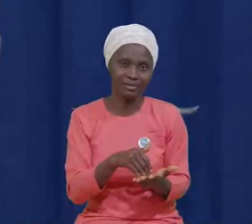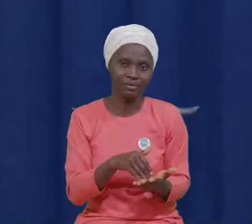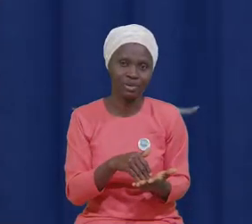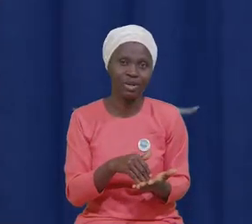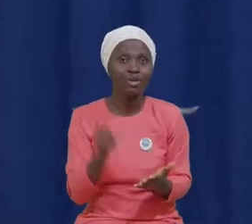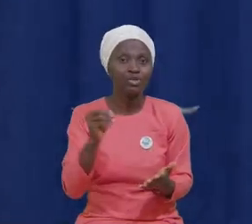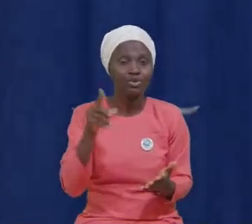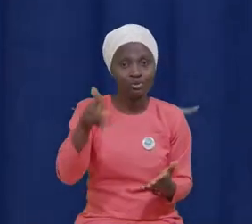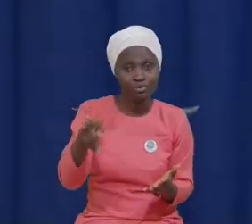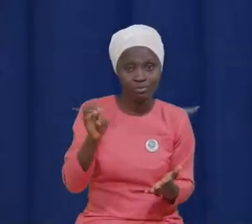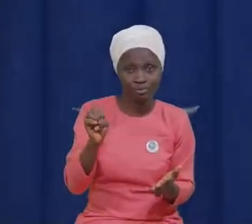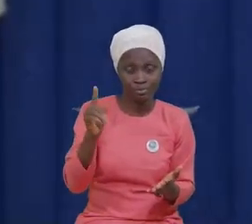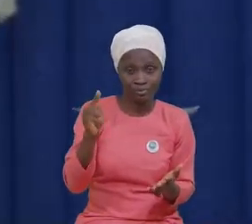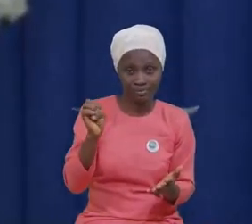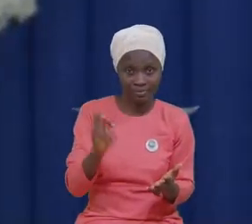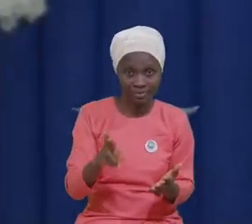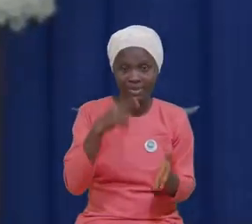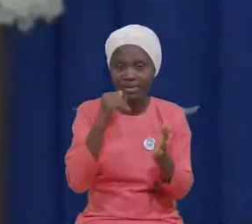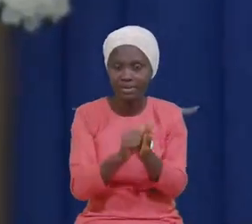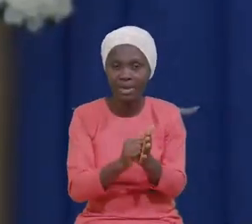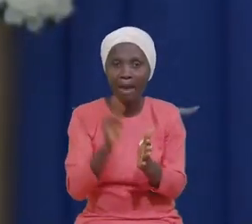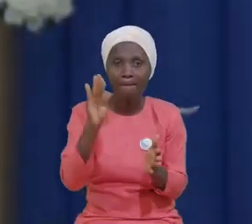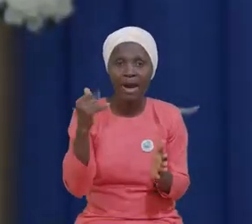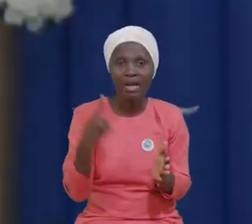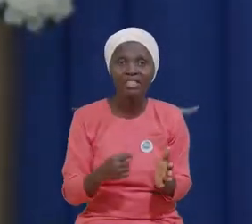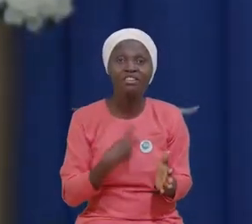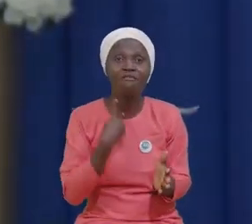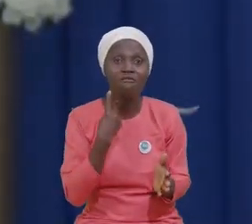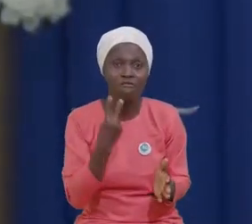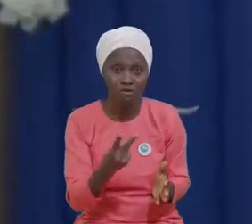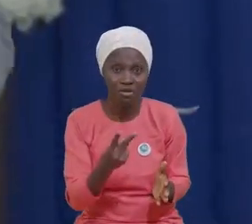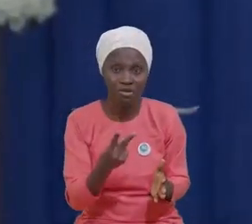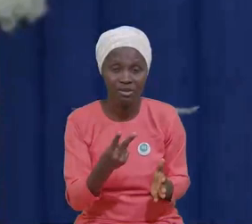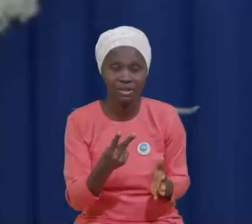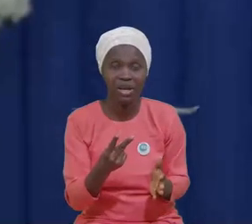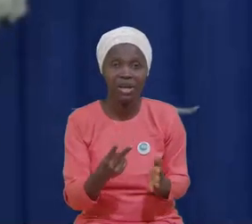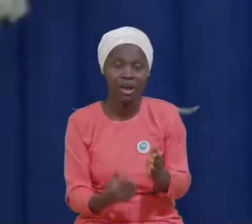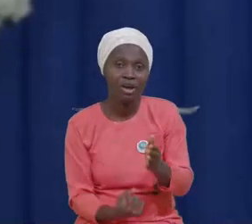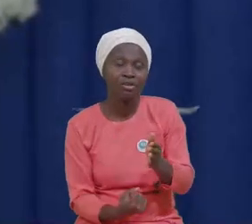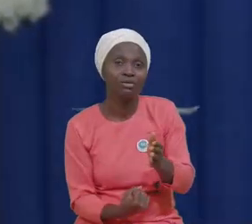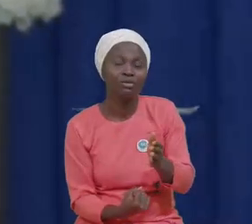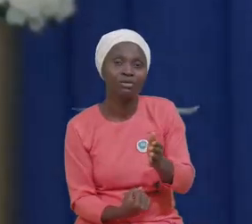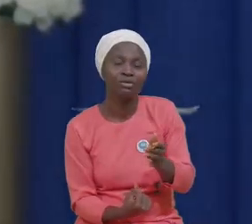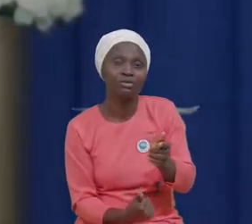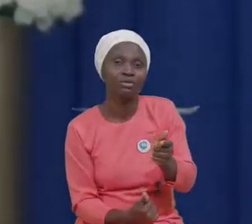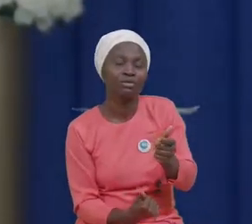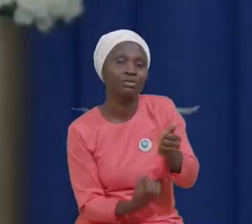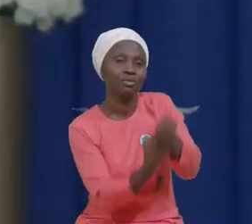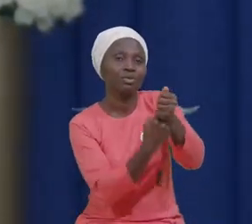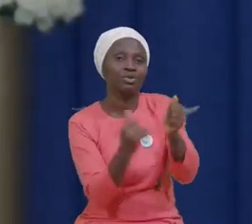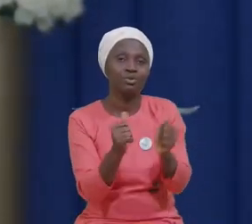destination. Alors Pierre dit, par la voix, saturée par l'Esprit de